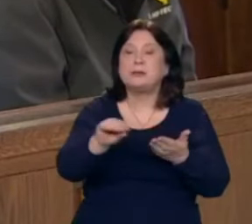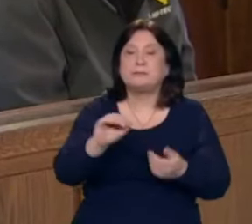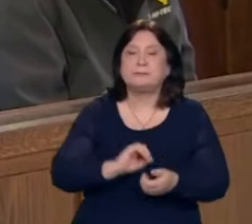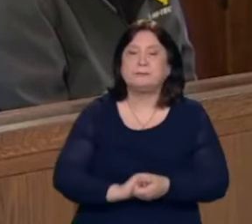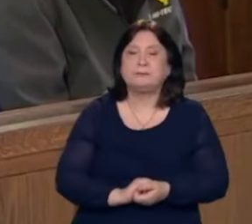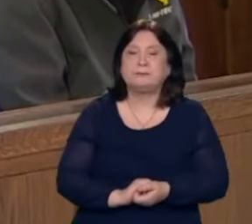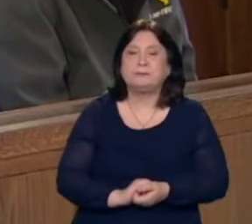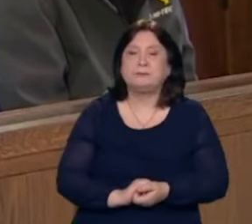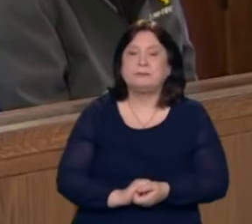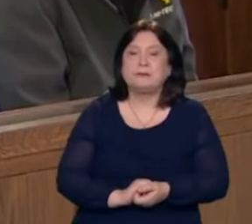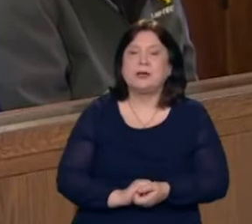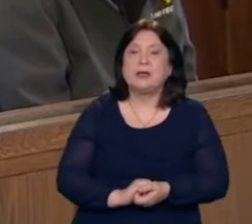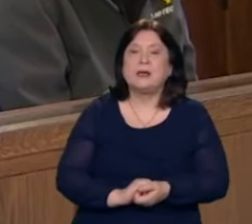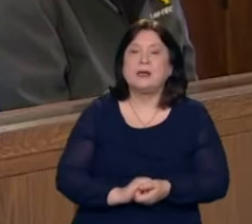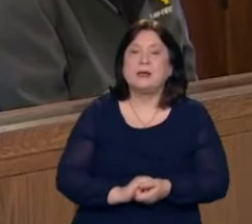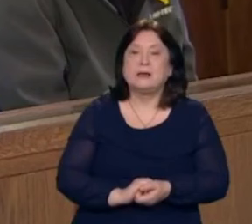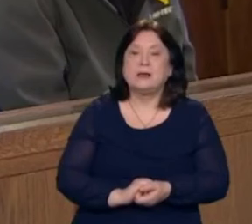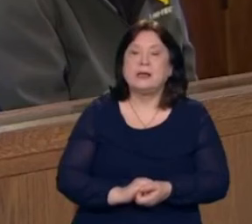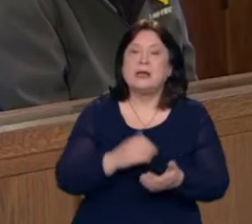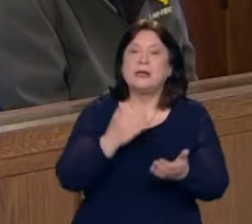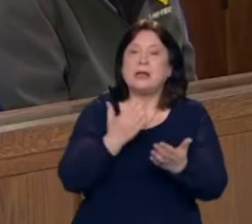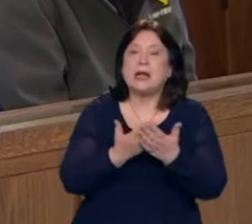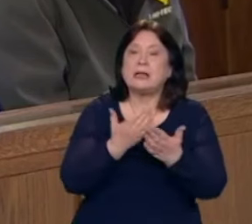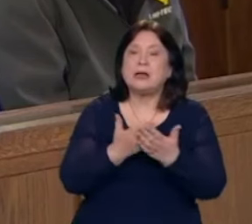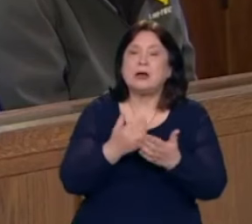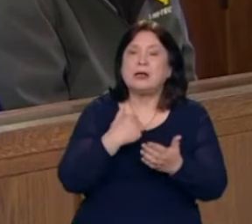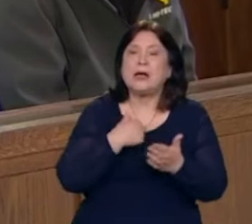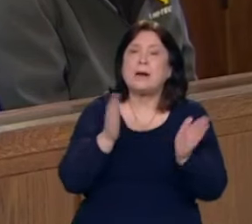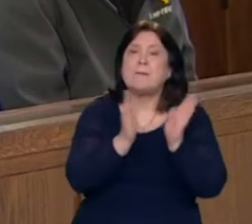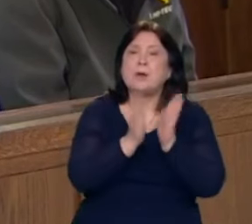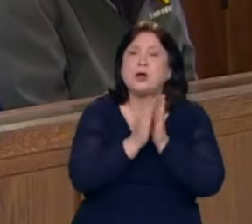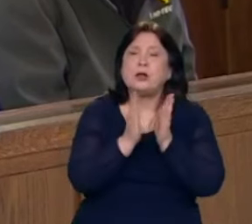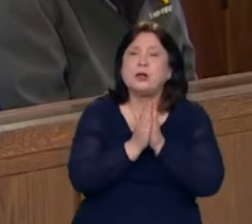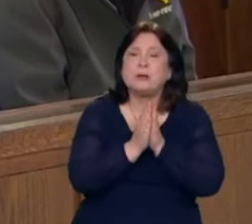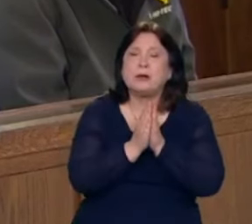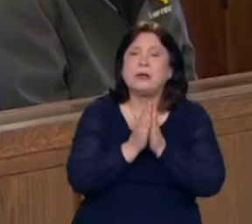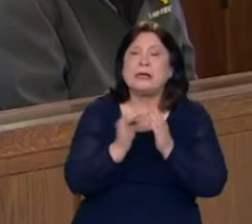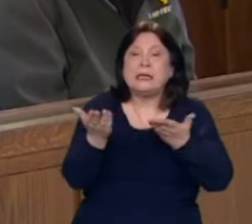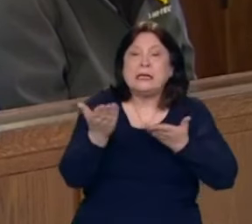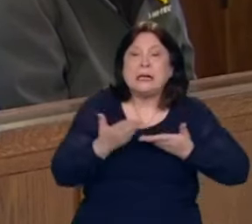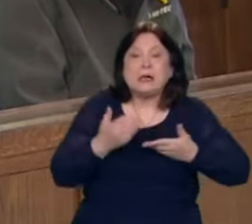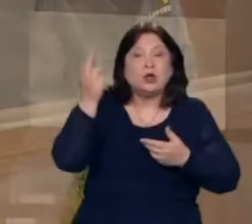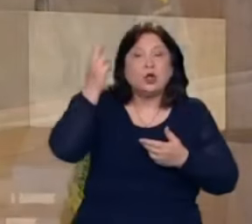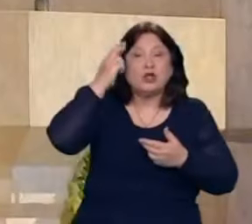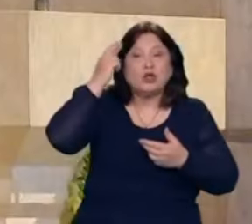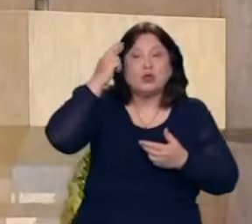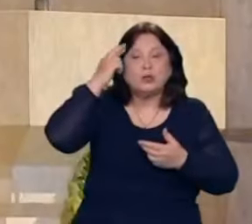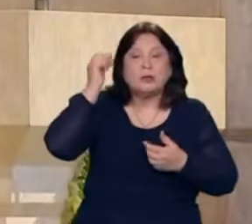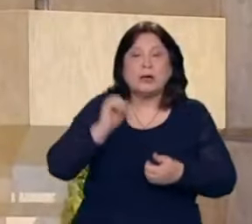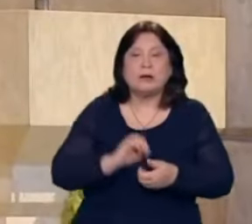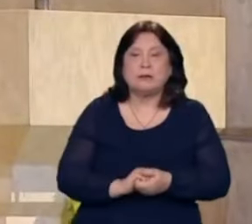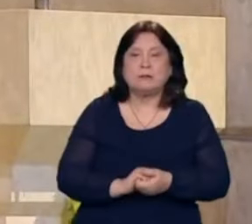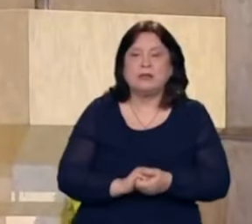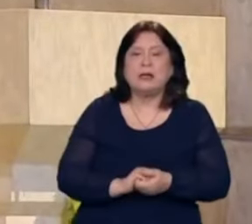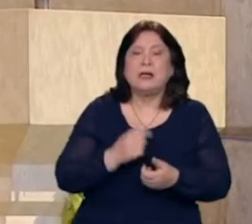pisze dlatego się modliłem i Dano mi zrozumienie